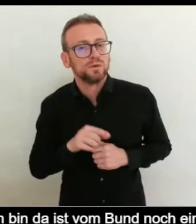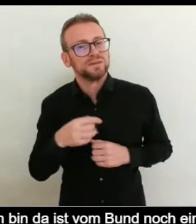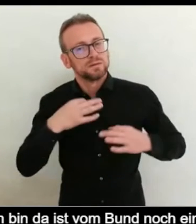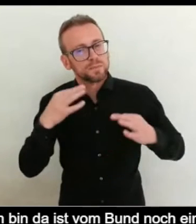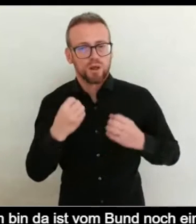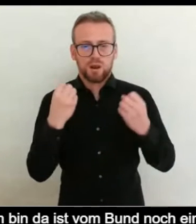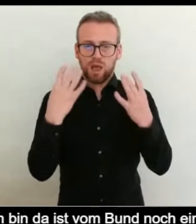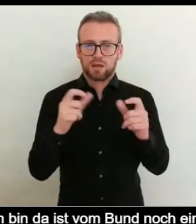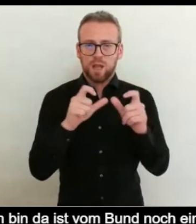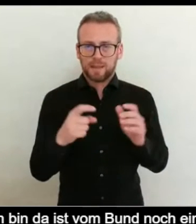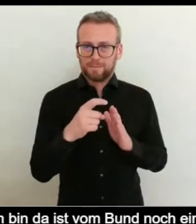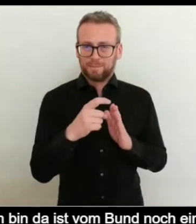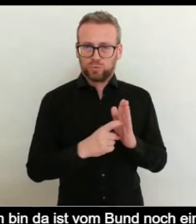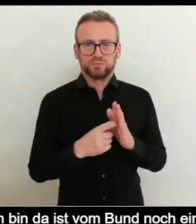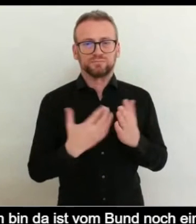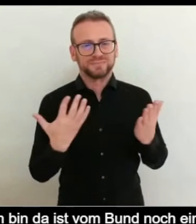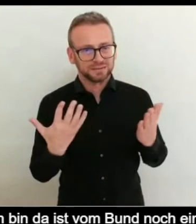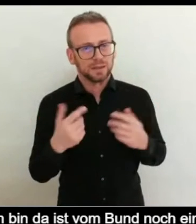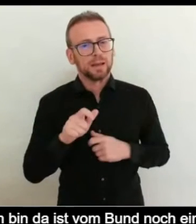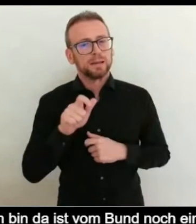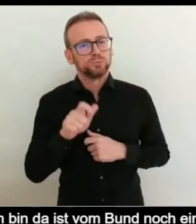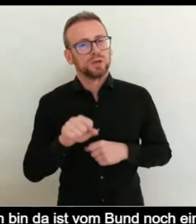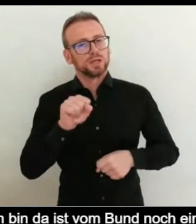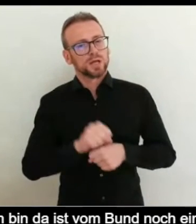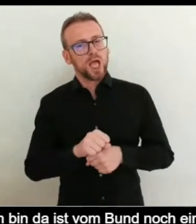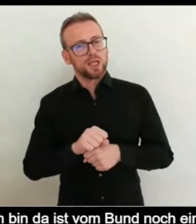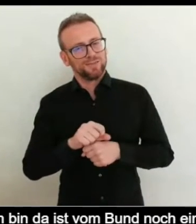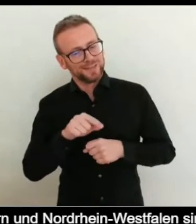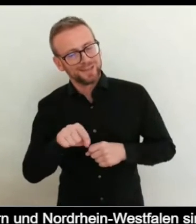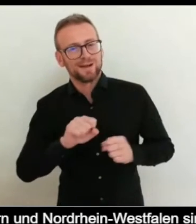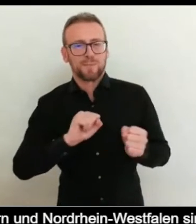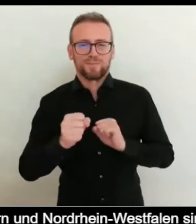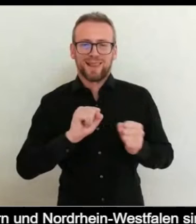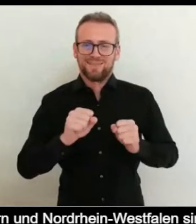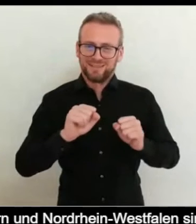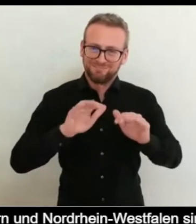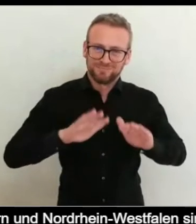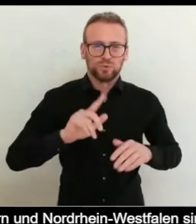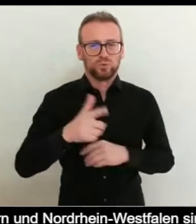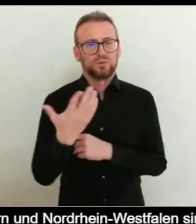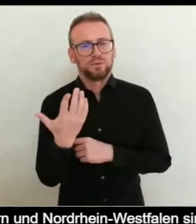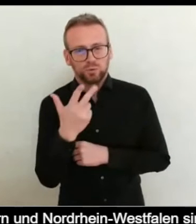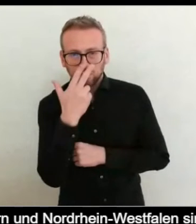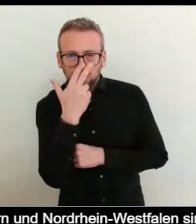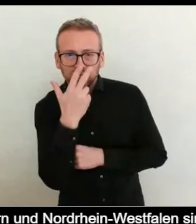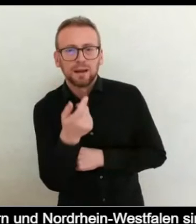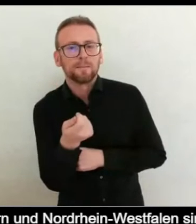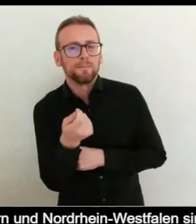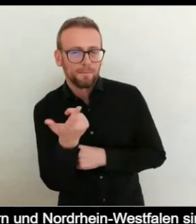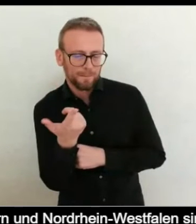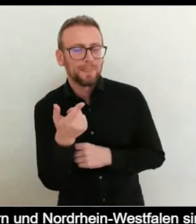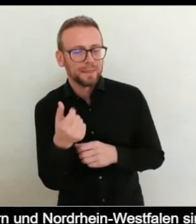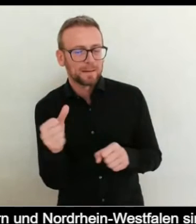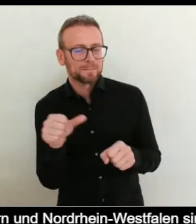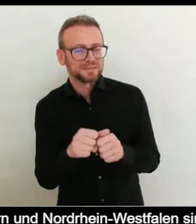Pendlerpauschale steigt. Wir haben uns verabredet, dazu eine neue Bundesratsinitiative gemeinsam zu starten.